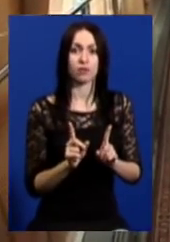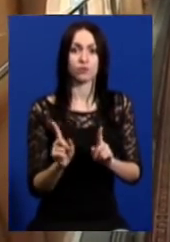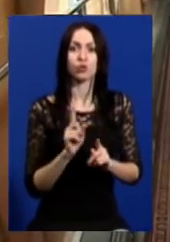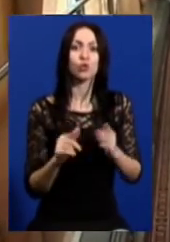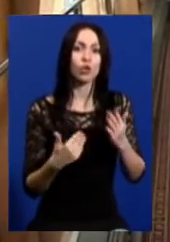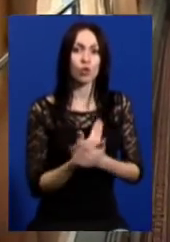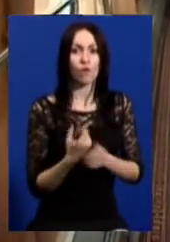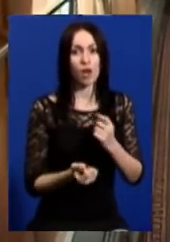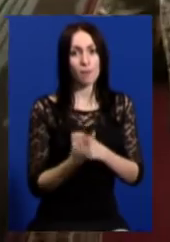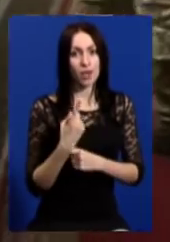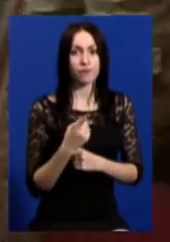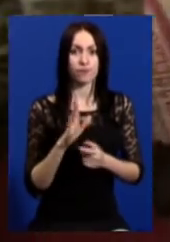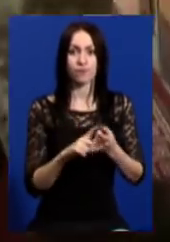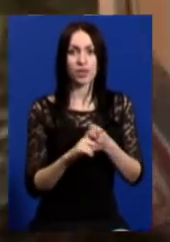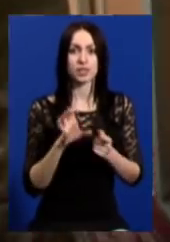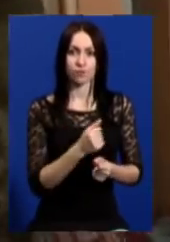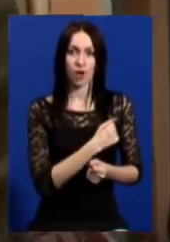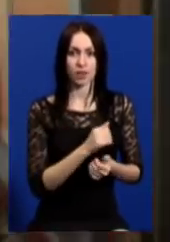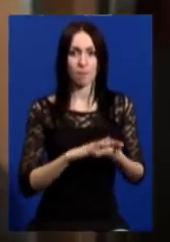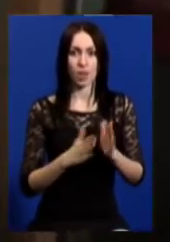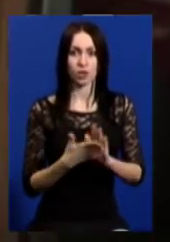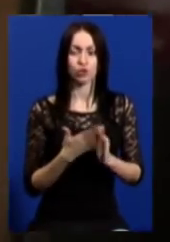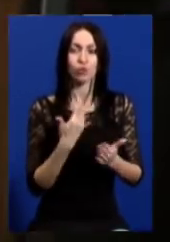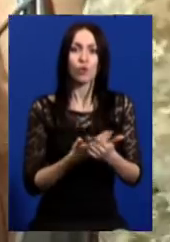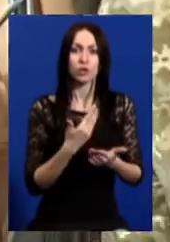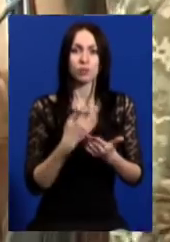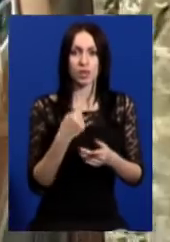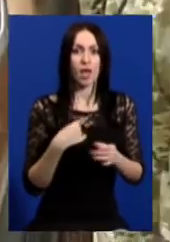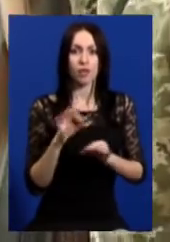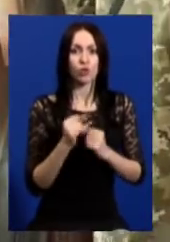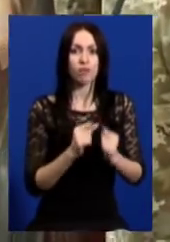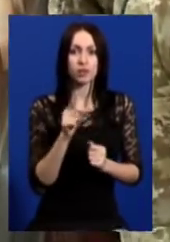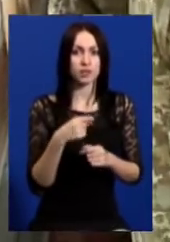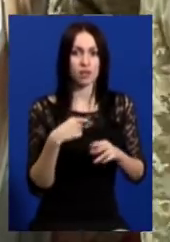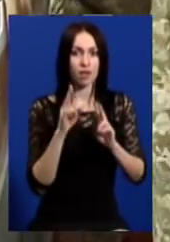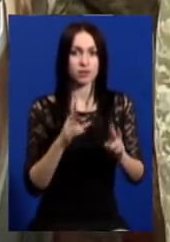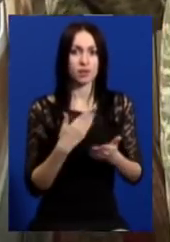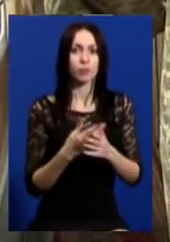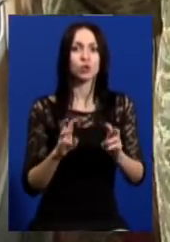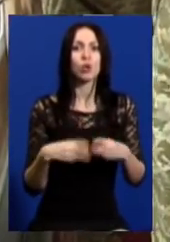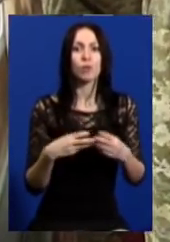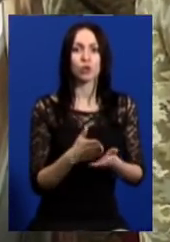щось нового з'явилося у зв'язку з воєнним станом. Ну, от я, наприклад, ніколи не їздила, я не знаю, от собака,